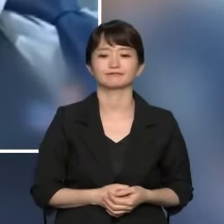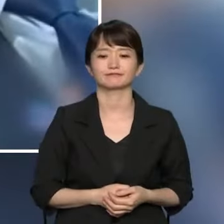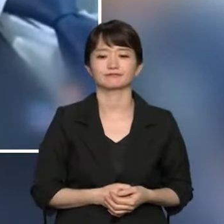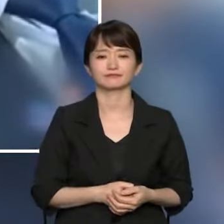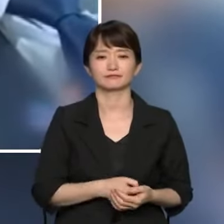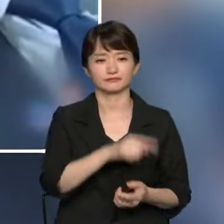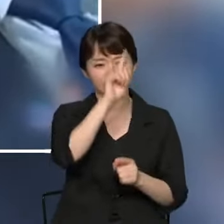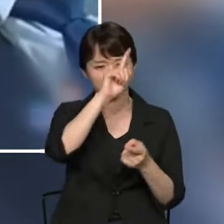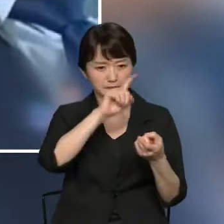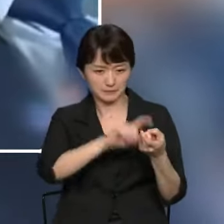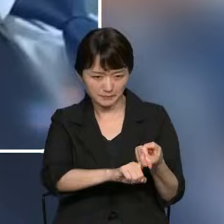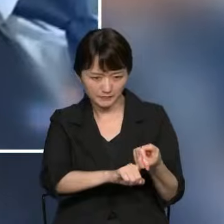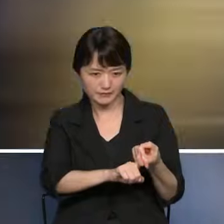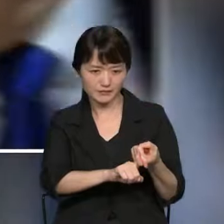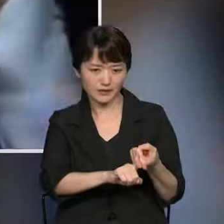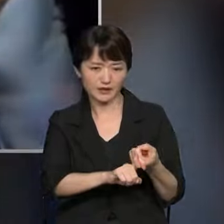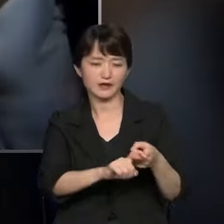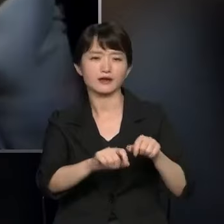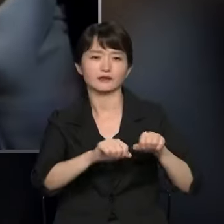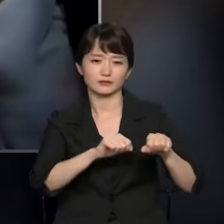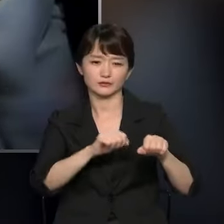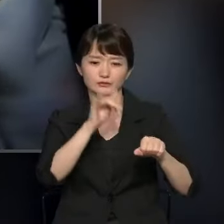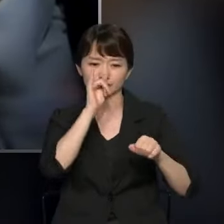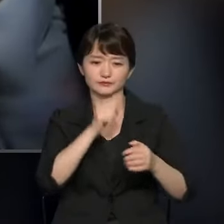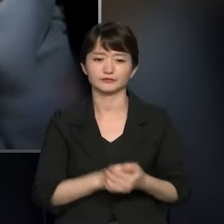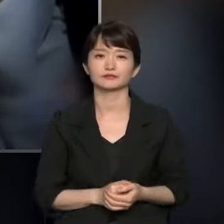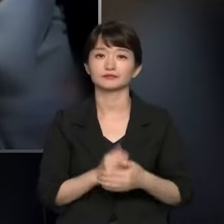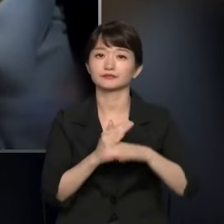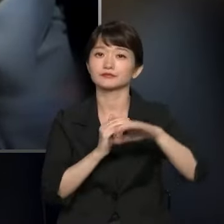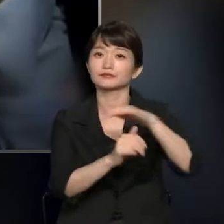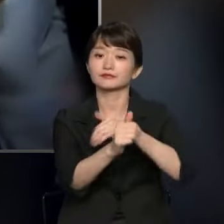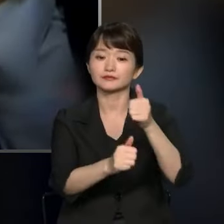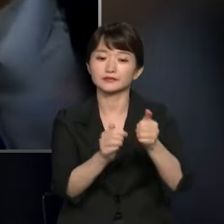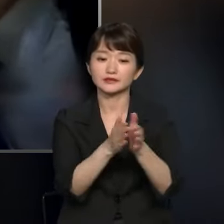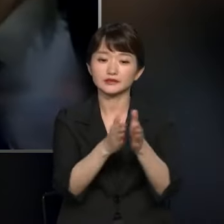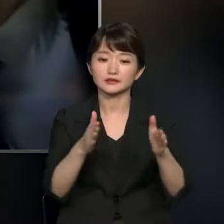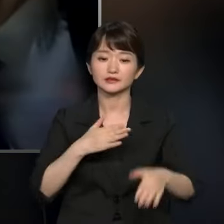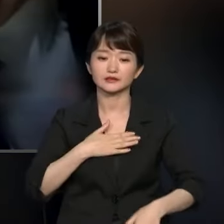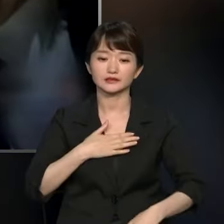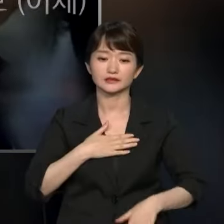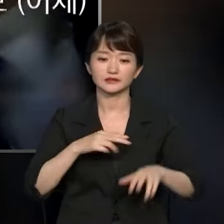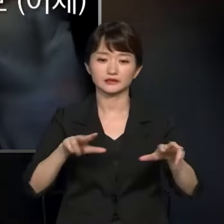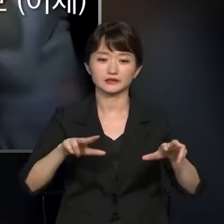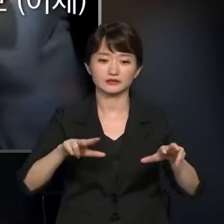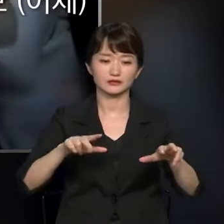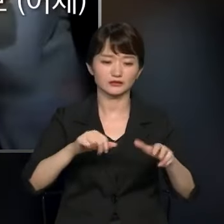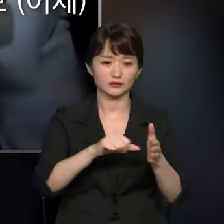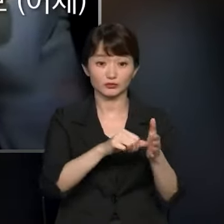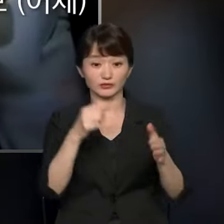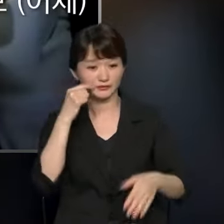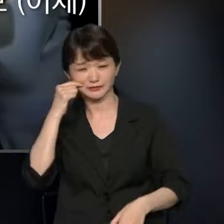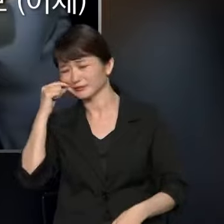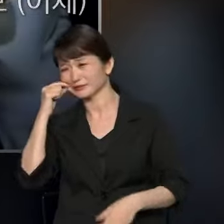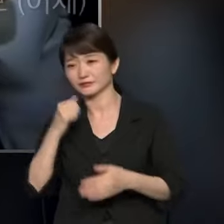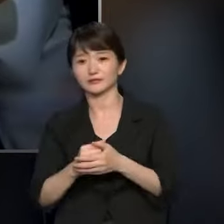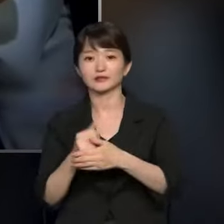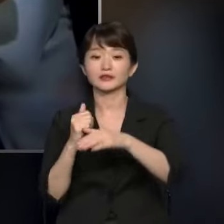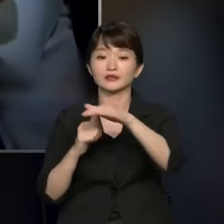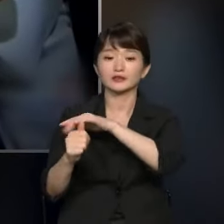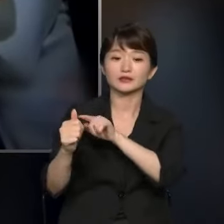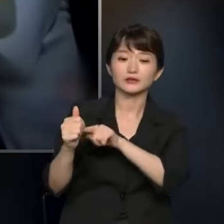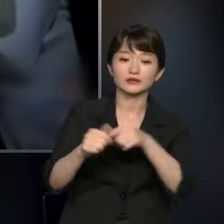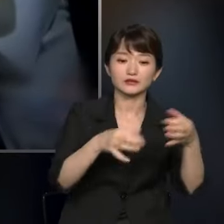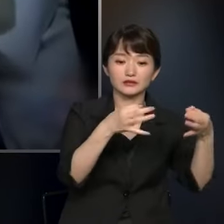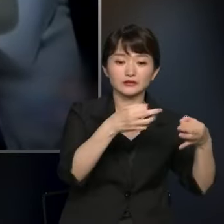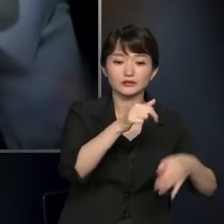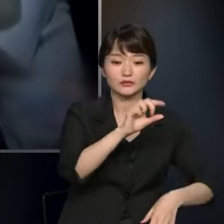명심 경쟁에 불을 붙였습니다. 전당대회 시작하면서 제가 지금 제일 유명해진 일이 하나 생겼어요. 뭐예요? 대표님이 아까 김민수